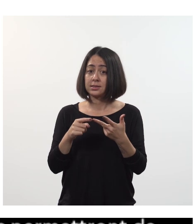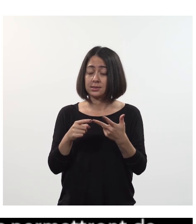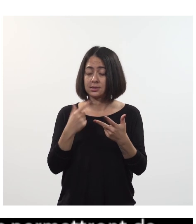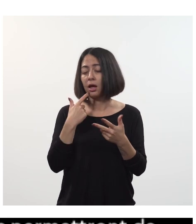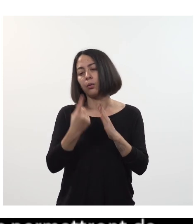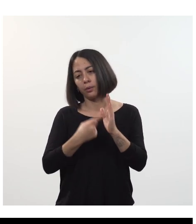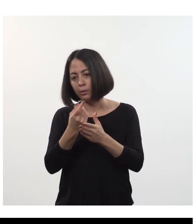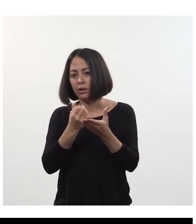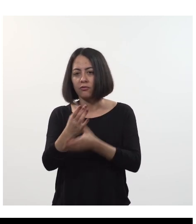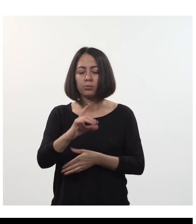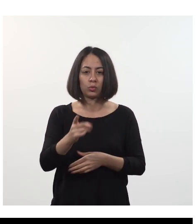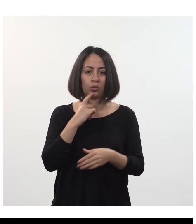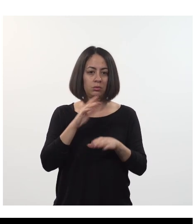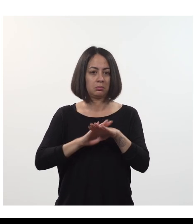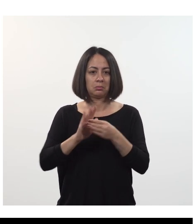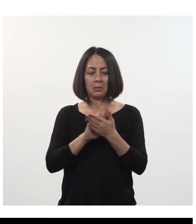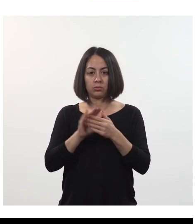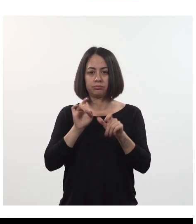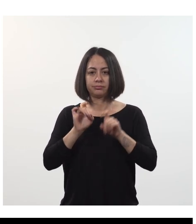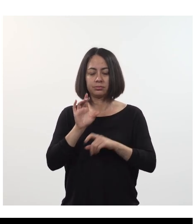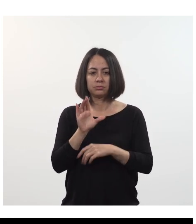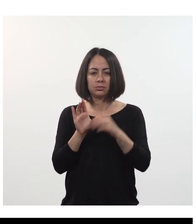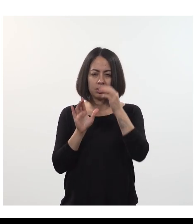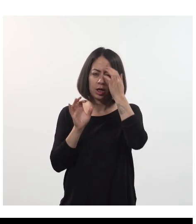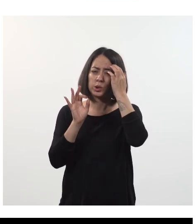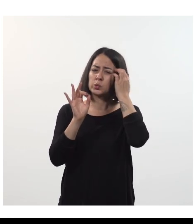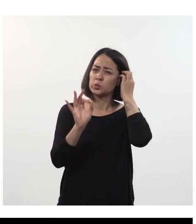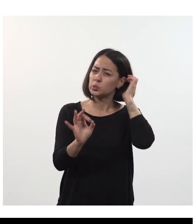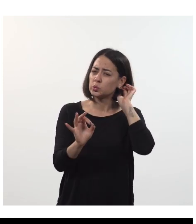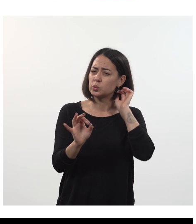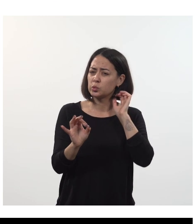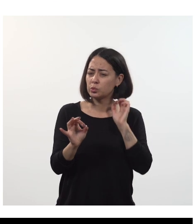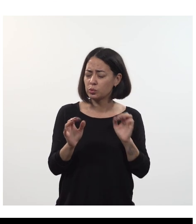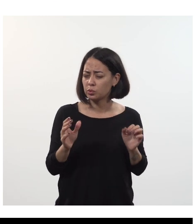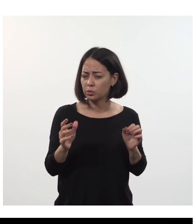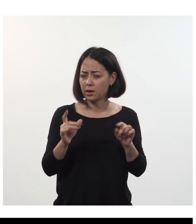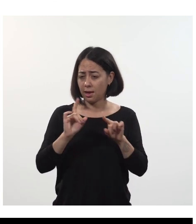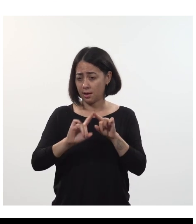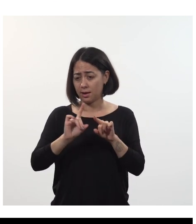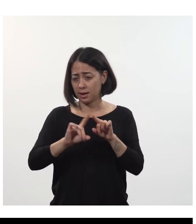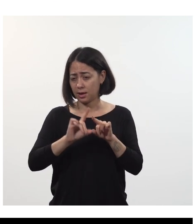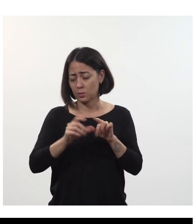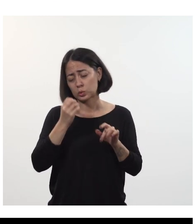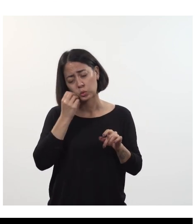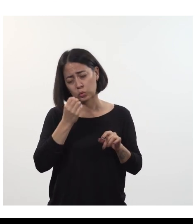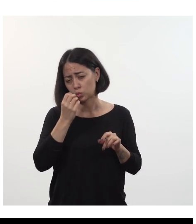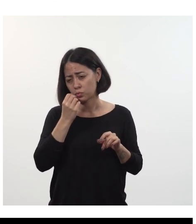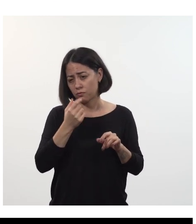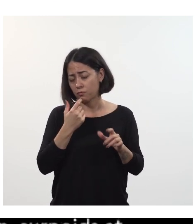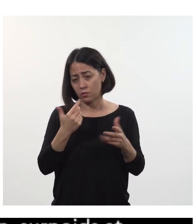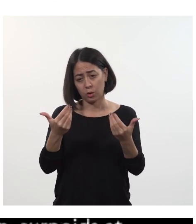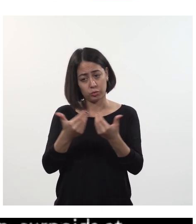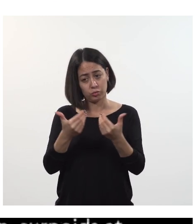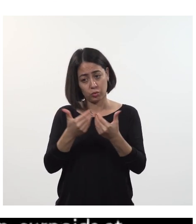Euh, mince, je vous ai juste par contre mis alors un élément qu'on vous nous demande régulièrement, c'est notamment sur